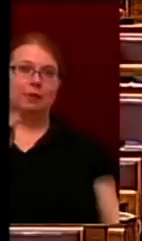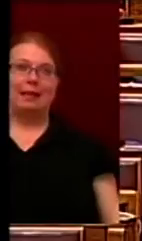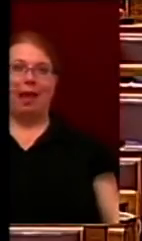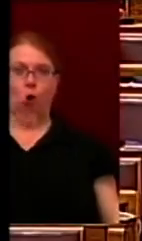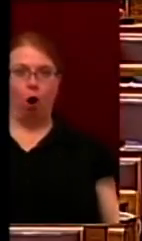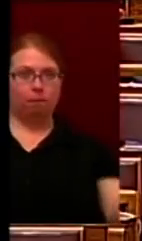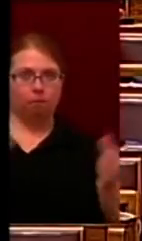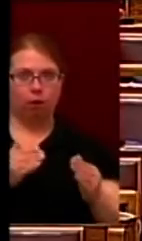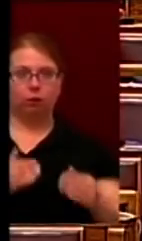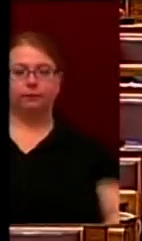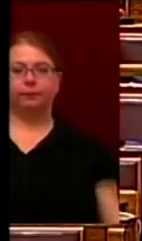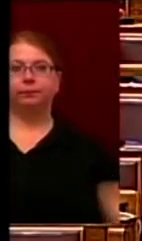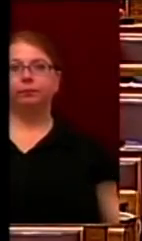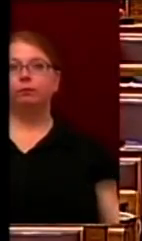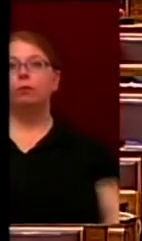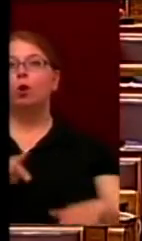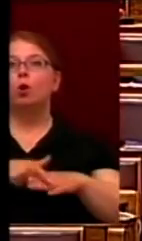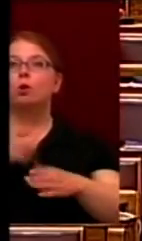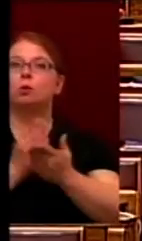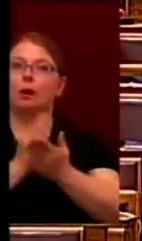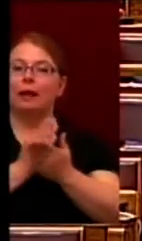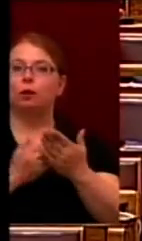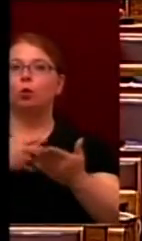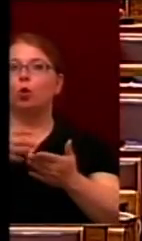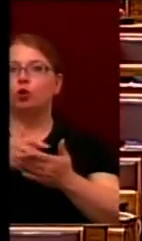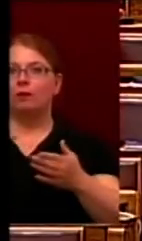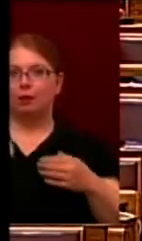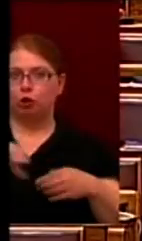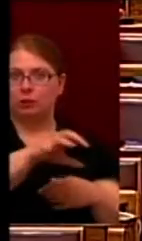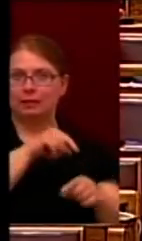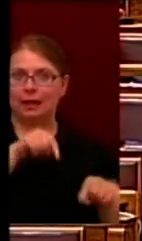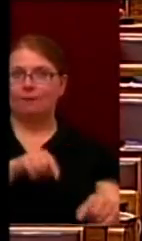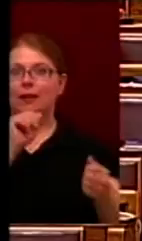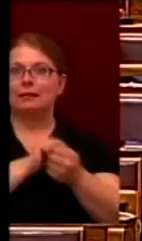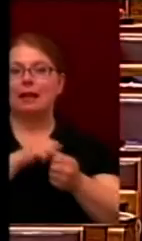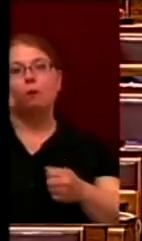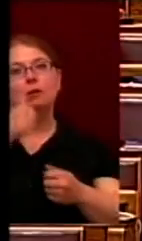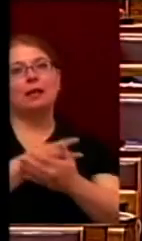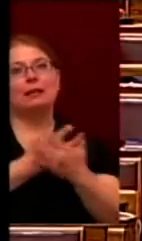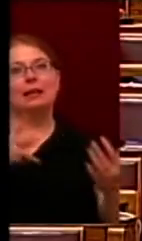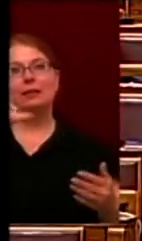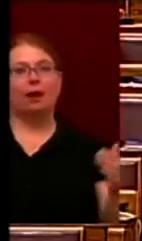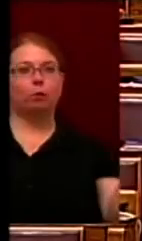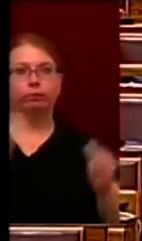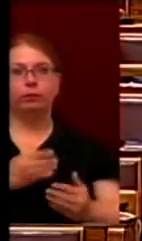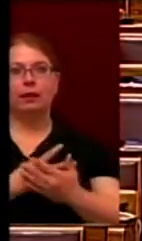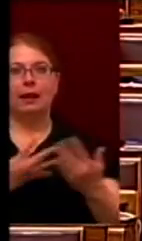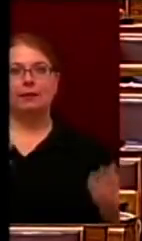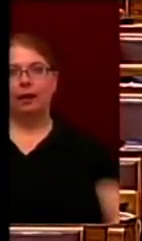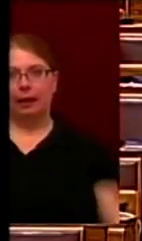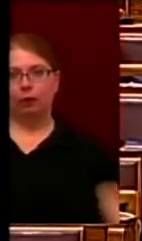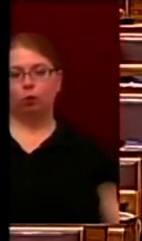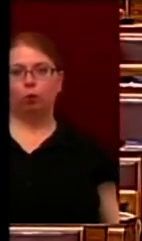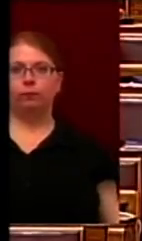csökkent ezeknek a száma. Közszolgáltató költségvetési szervek száma 193-ról 92